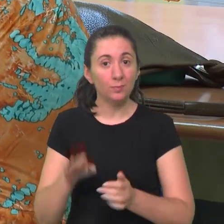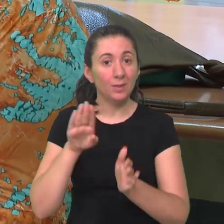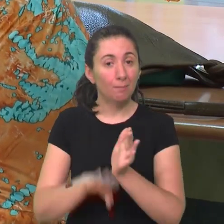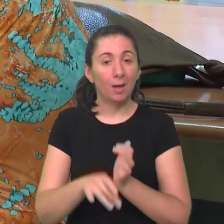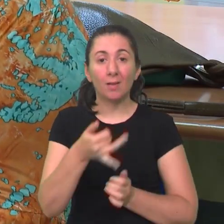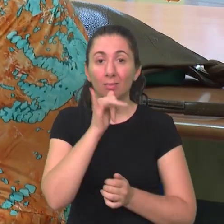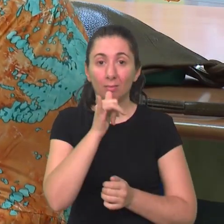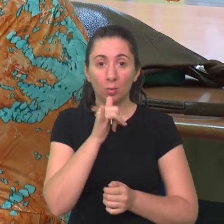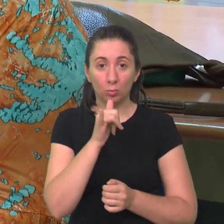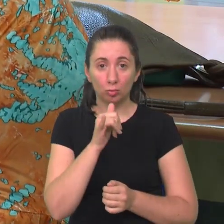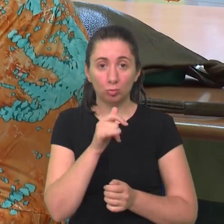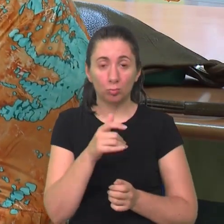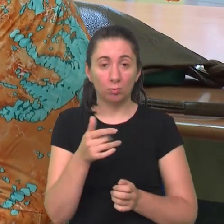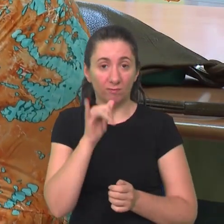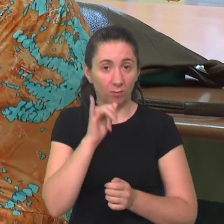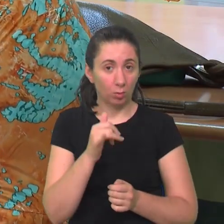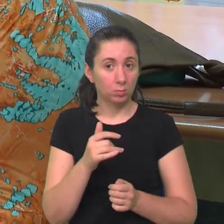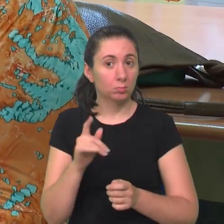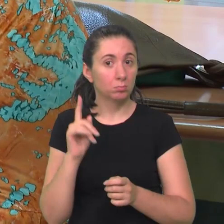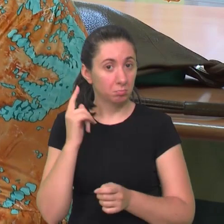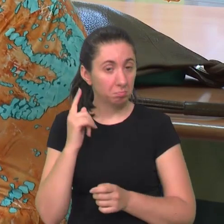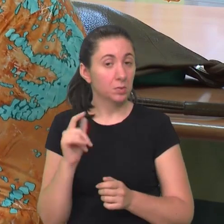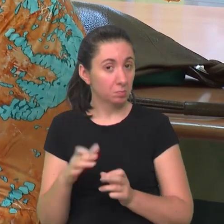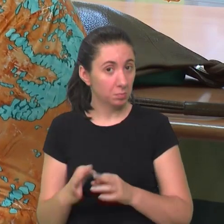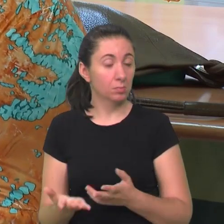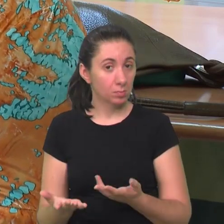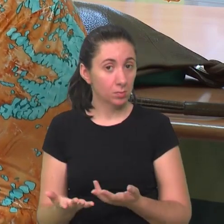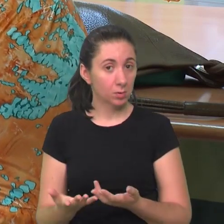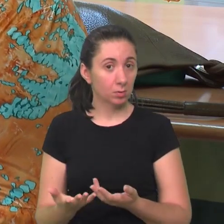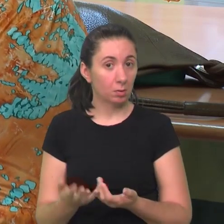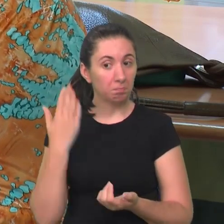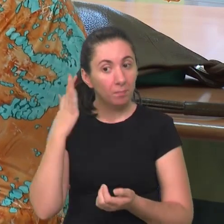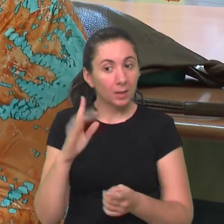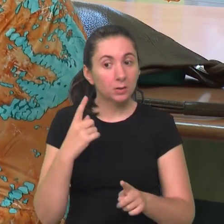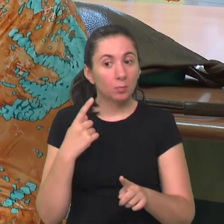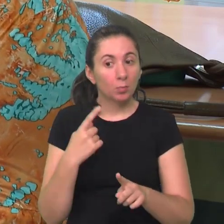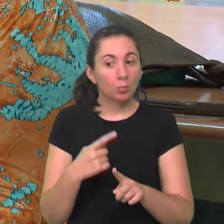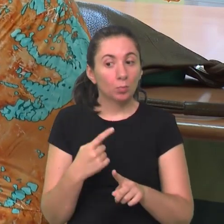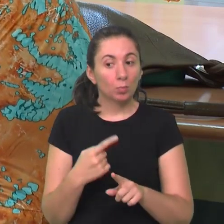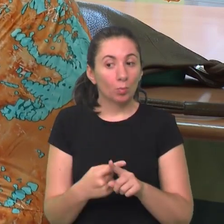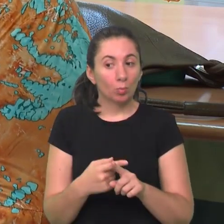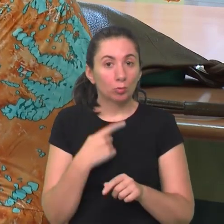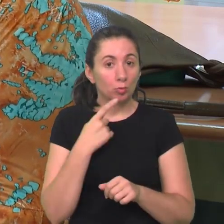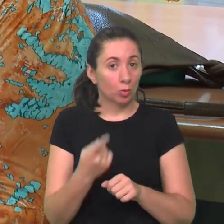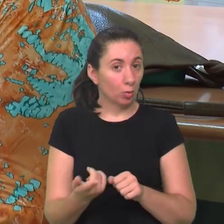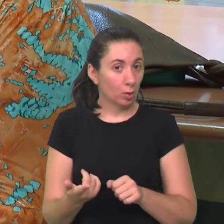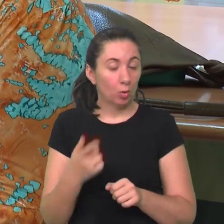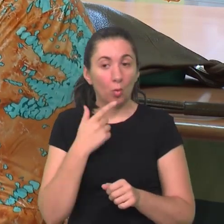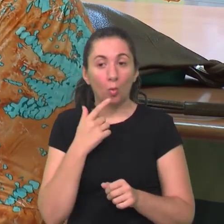manja tekućine. Pa vjerojatno da, ja sad ne bi znala reći u kom smislu manjak tekućine,